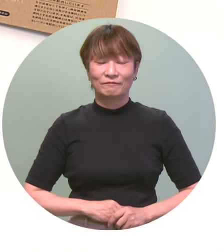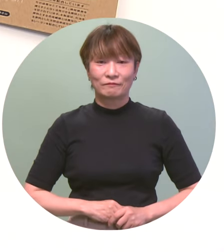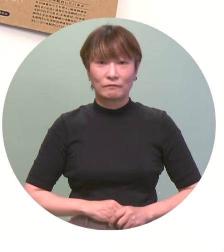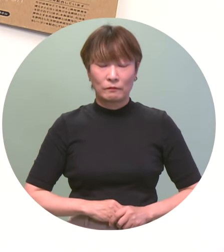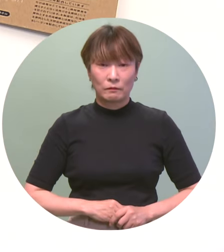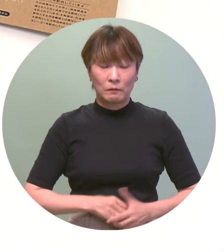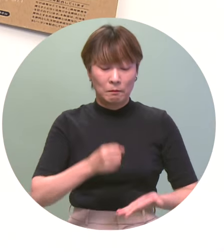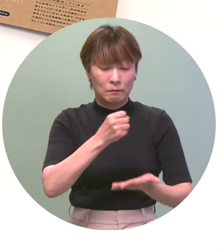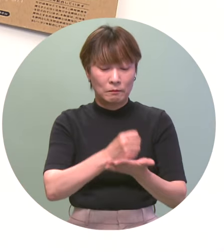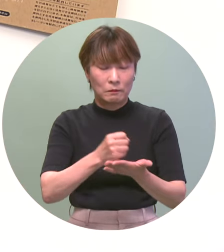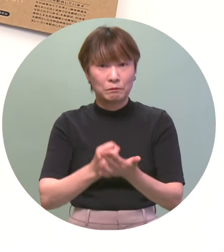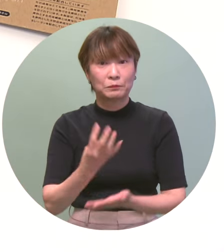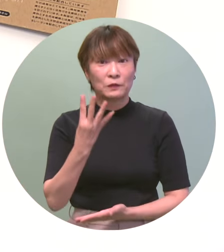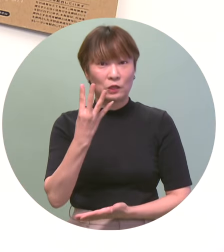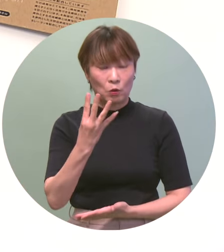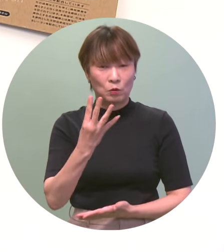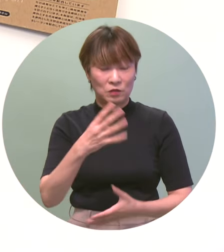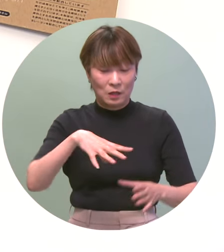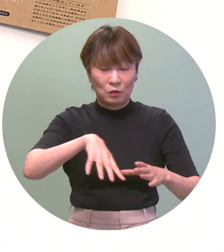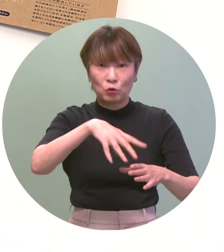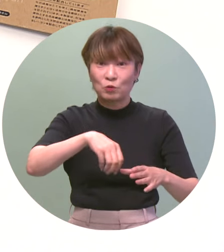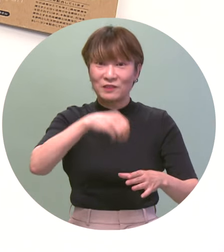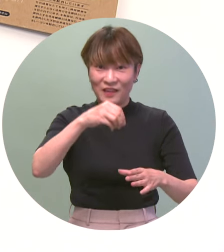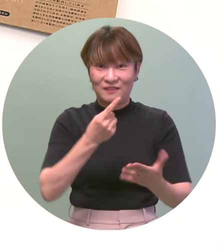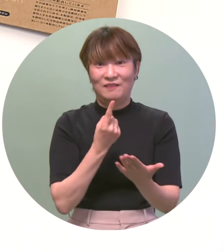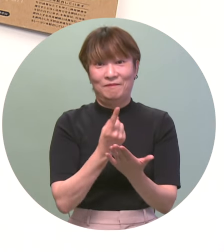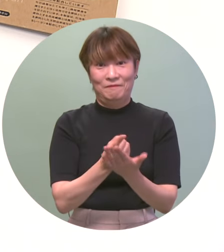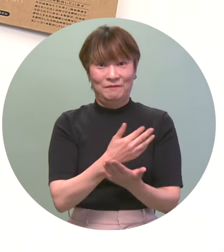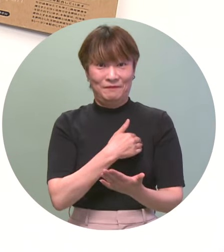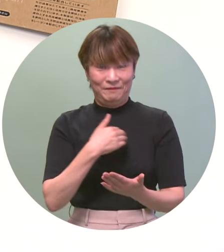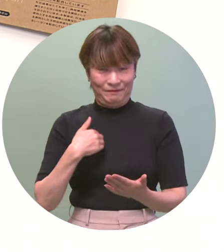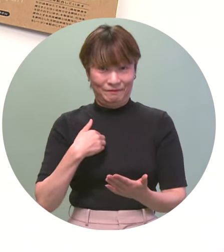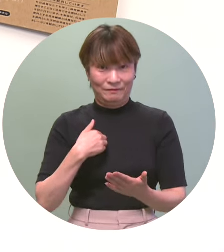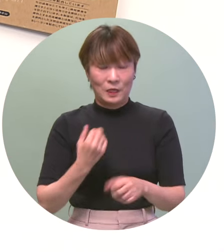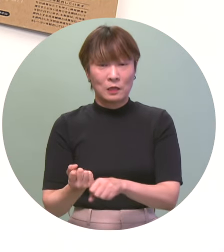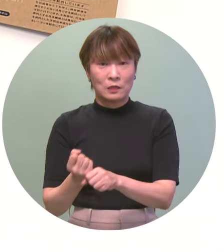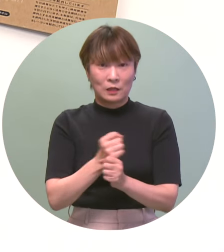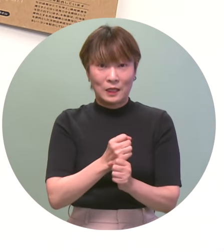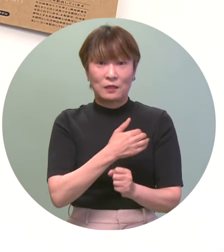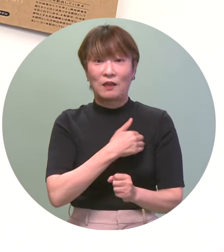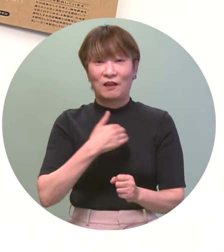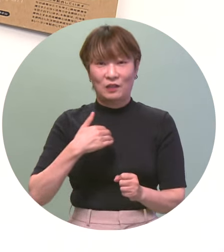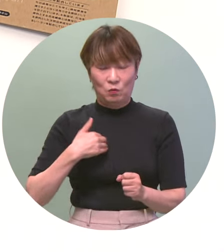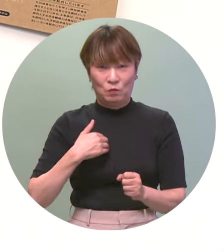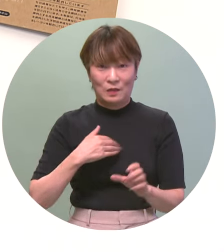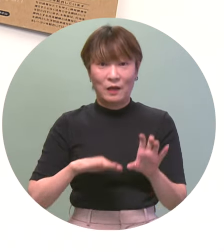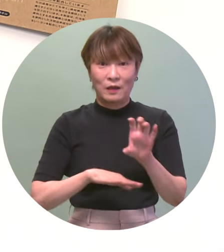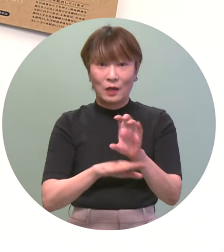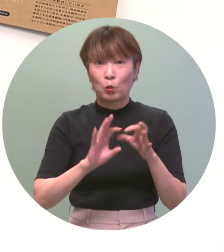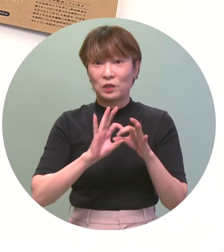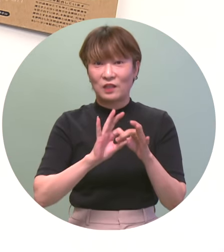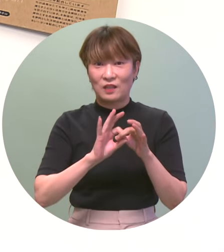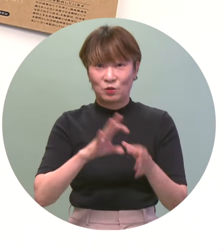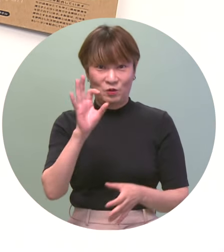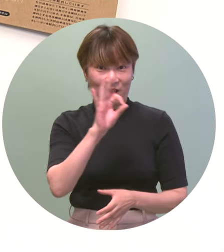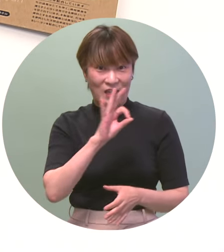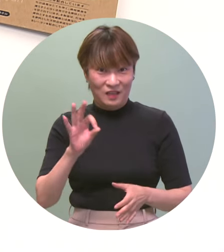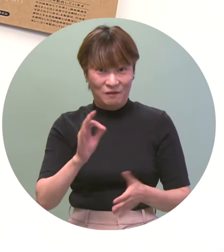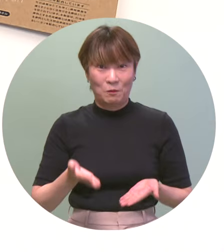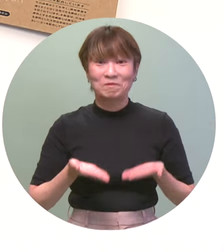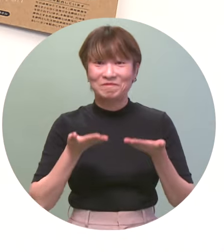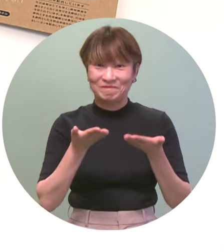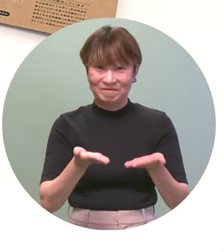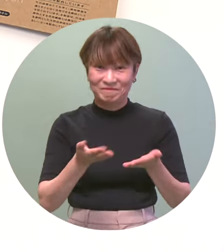4ポイントごとにガラポン抽選に参加ができて、再生可能なエコに関する景品が当たります